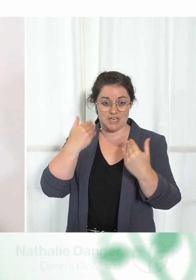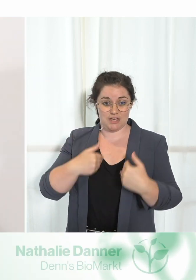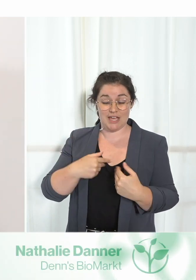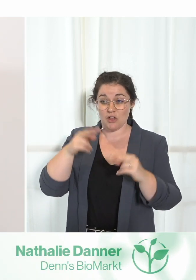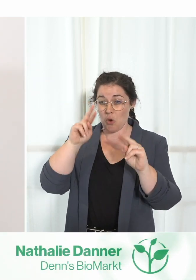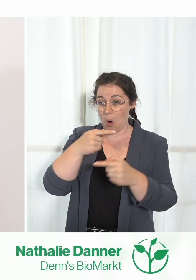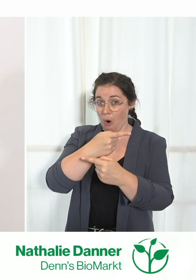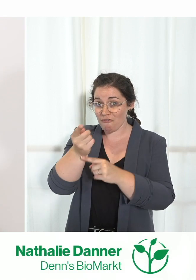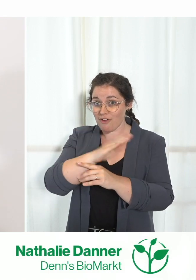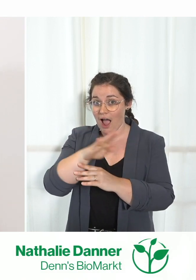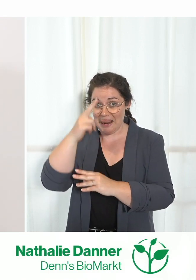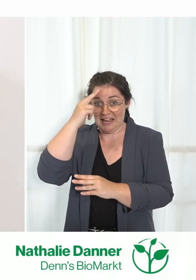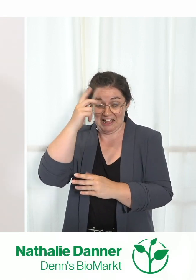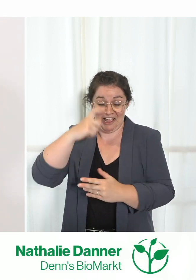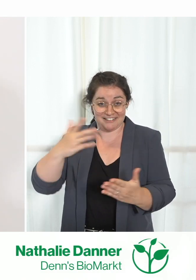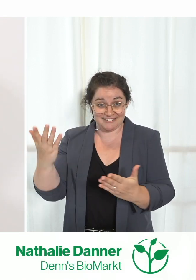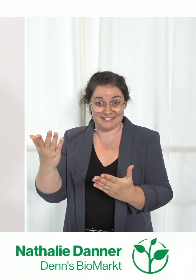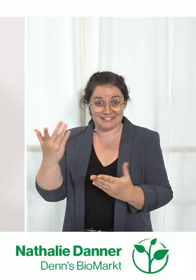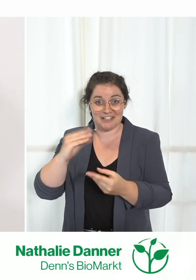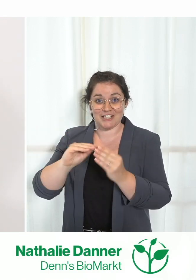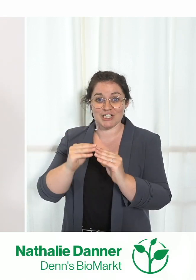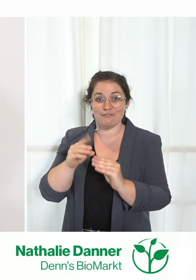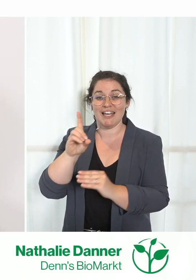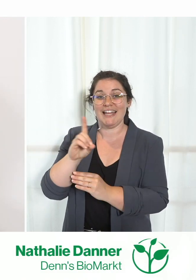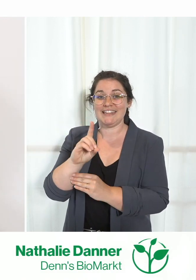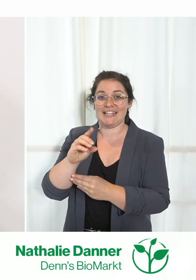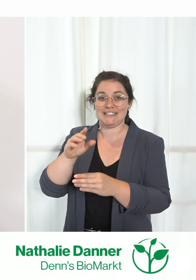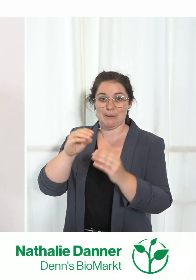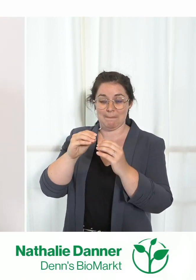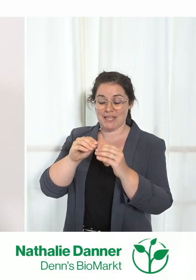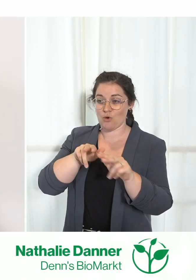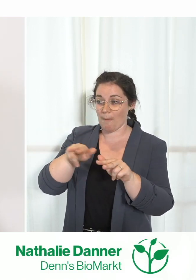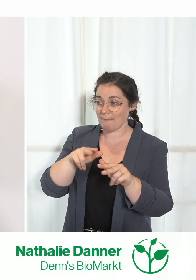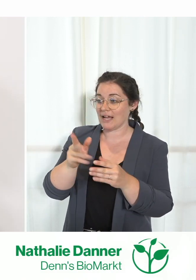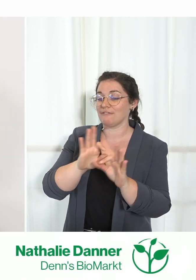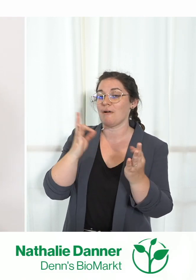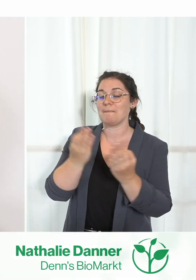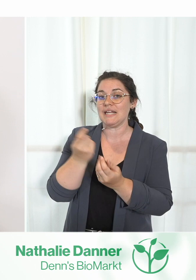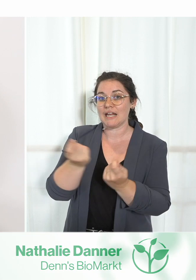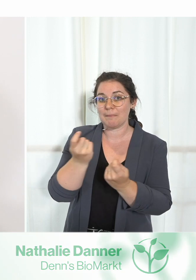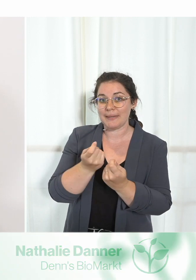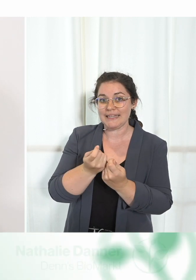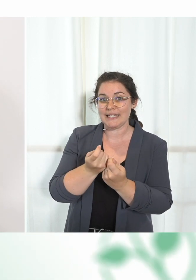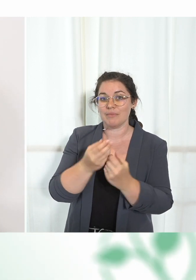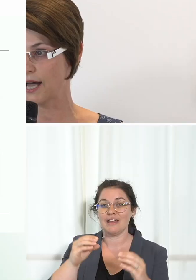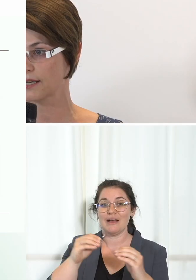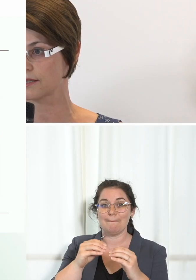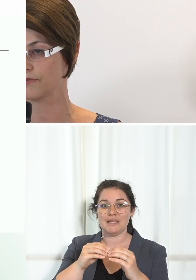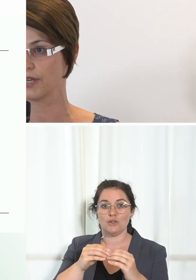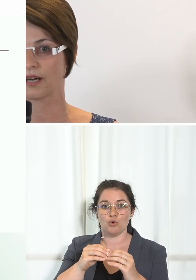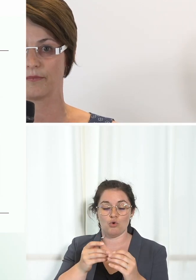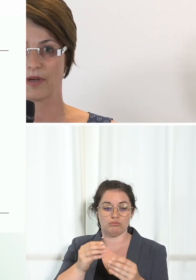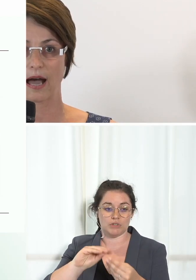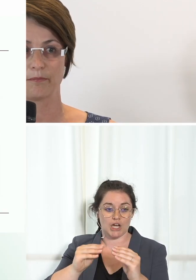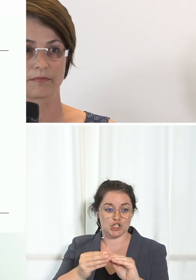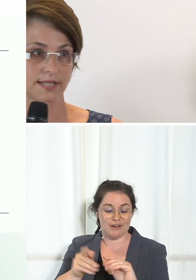es kennen uns alle. Dens Biomarkt ist ein Familienbetrieb, ein Bio-Supermarkt.